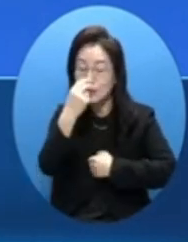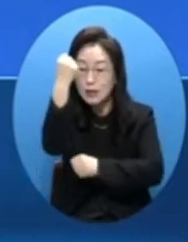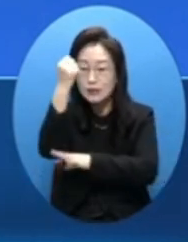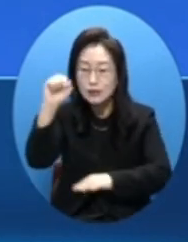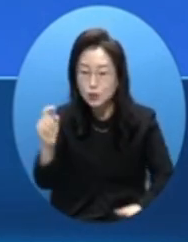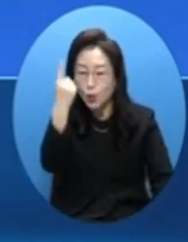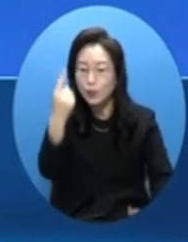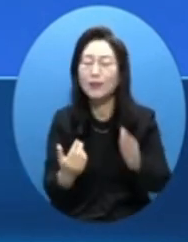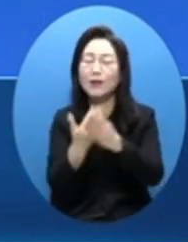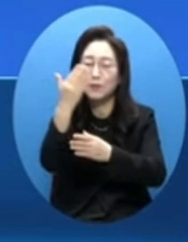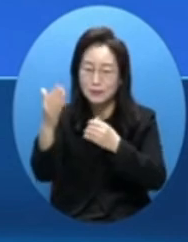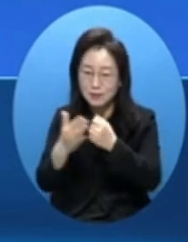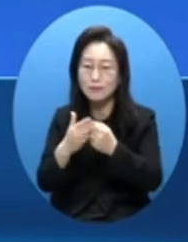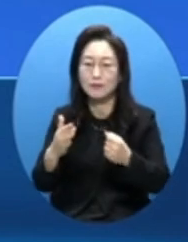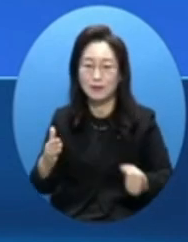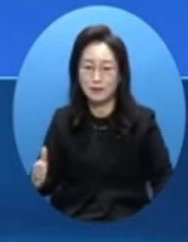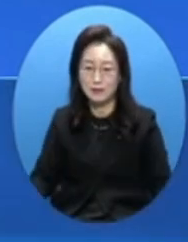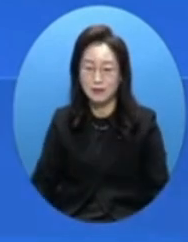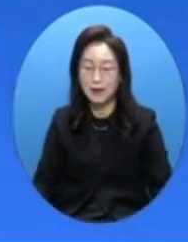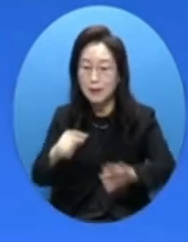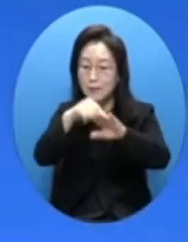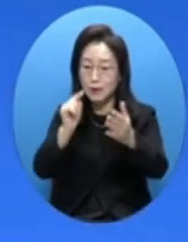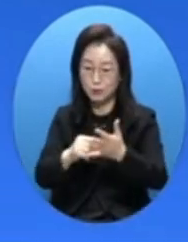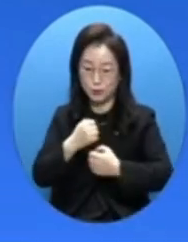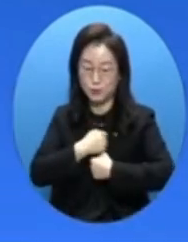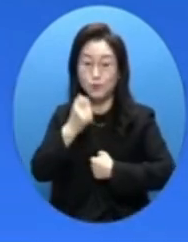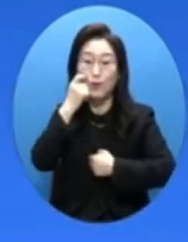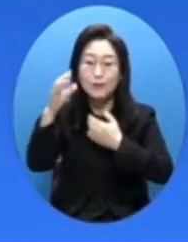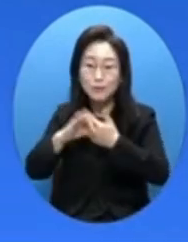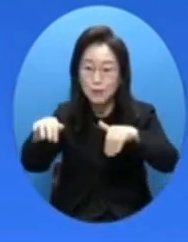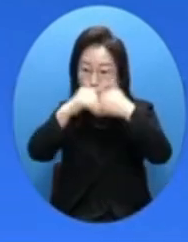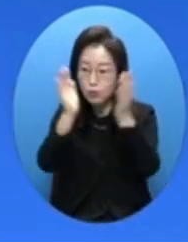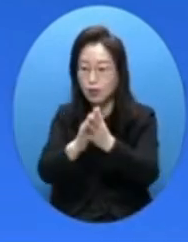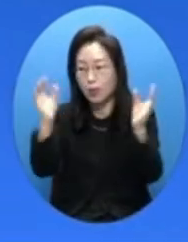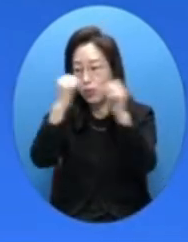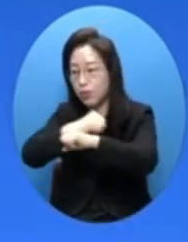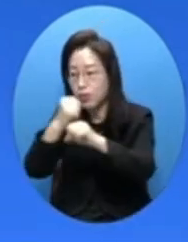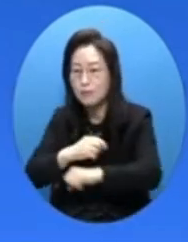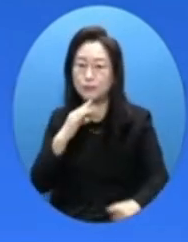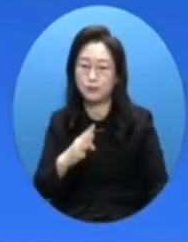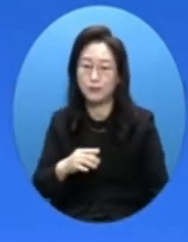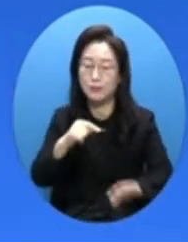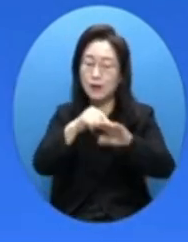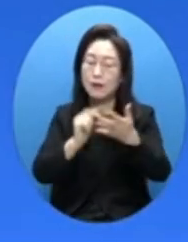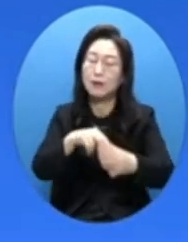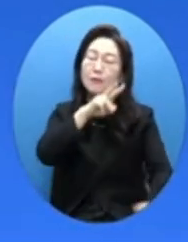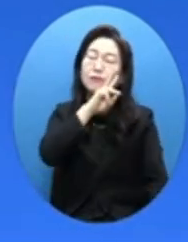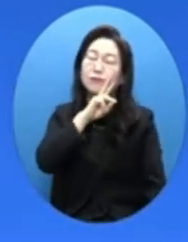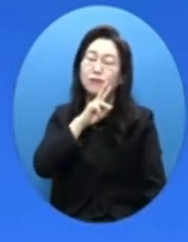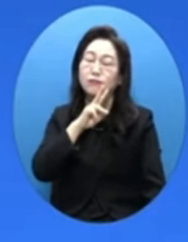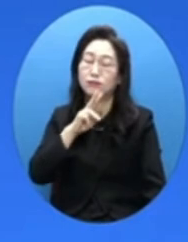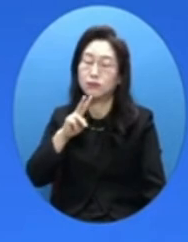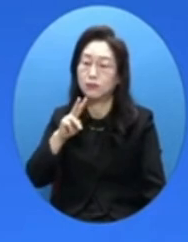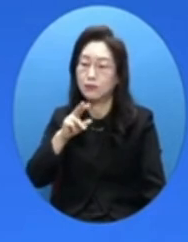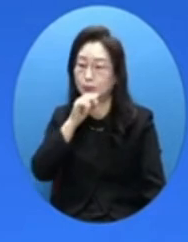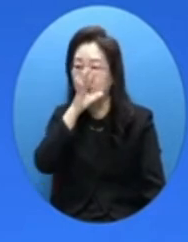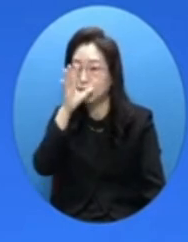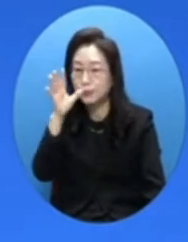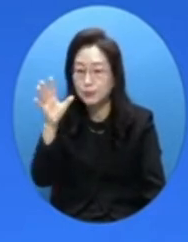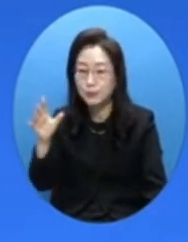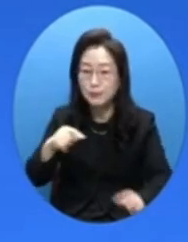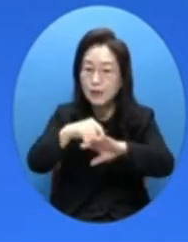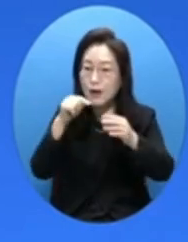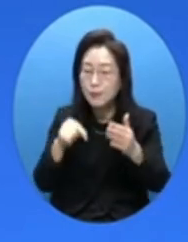이에서 남이니라. 마음을 지키지 못하면 모든 것이 무너지는 것입니다. 마음의 평안이 무너지니까